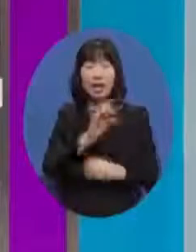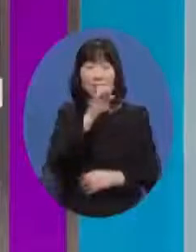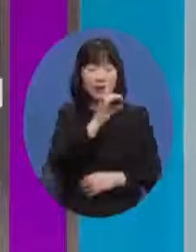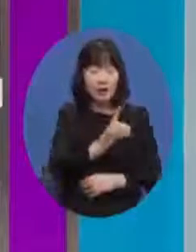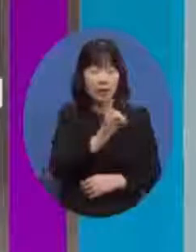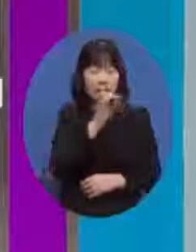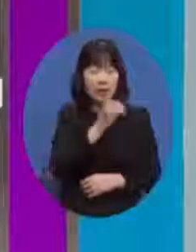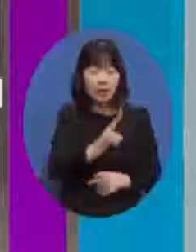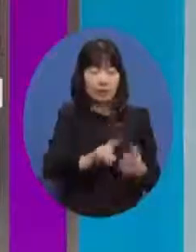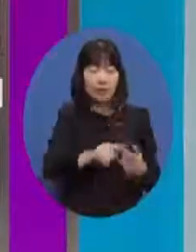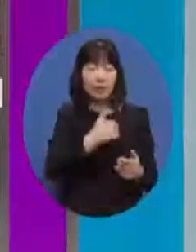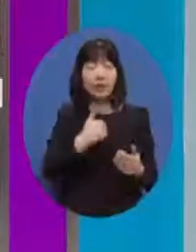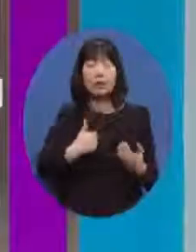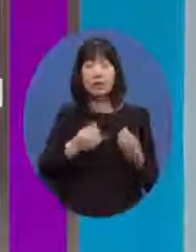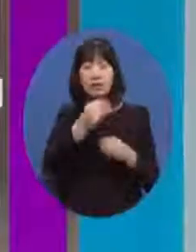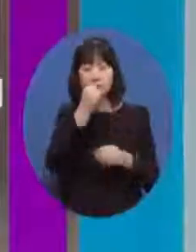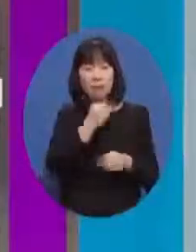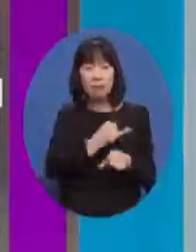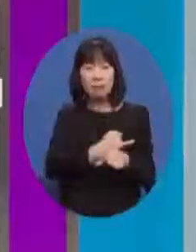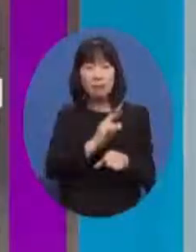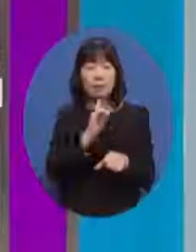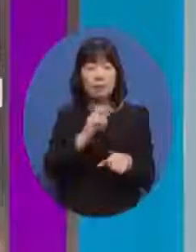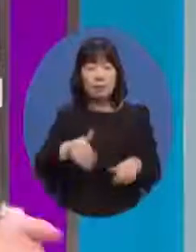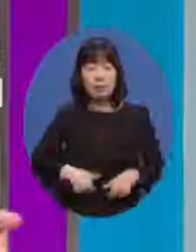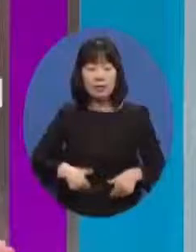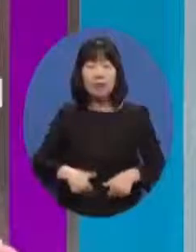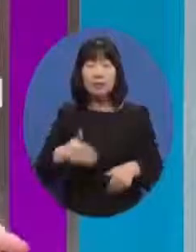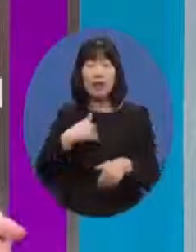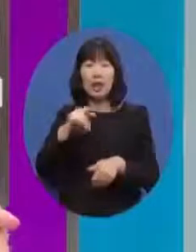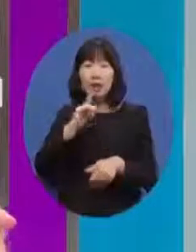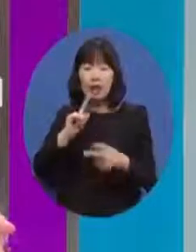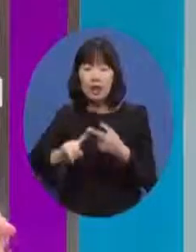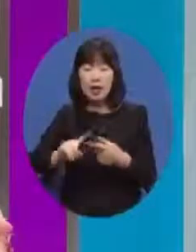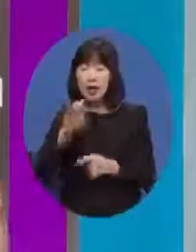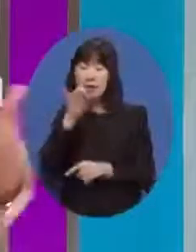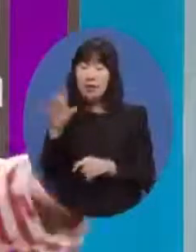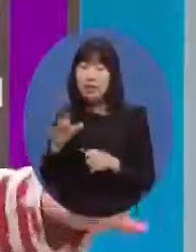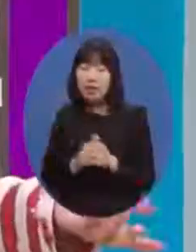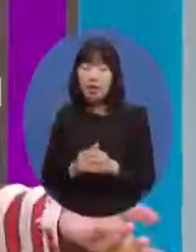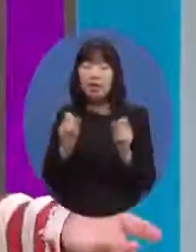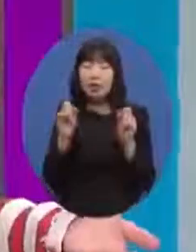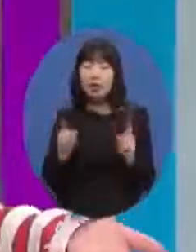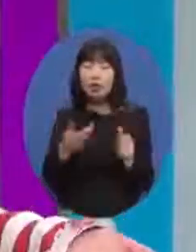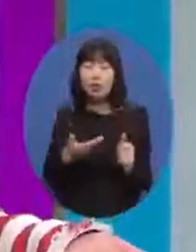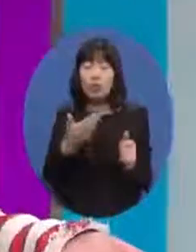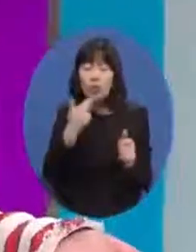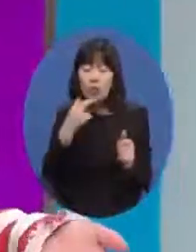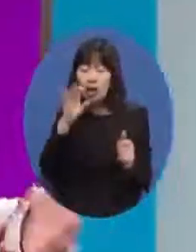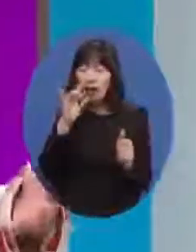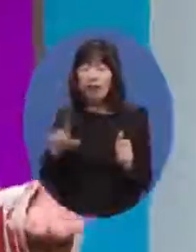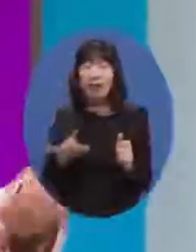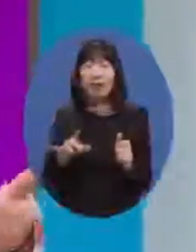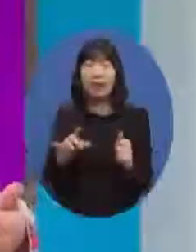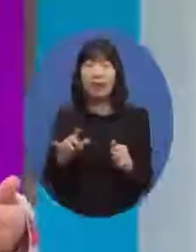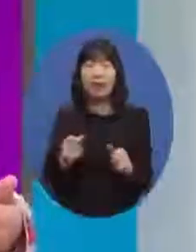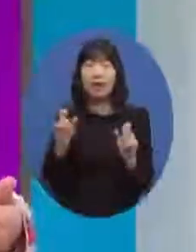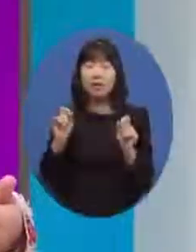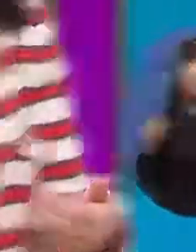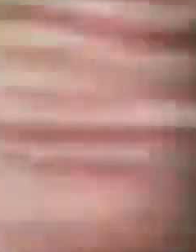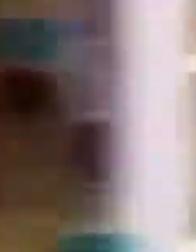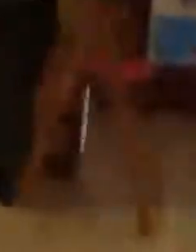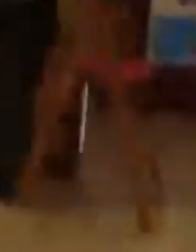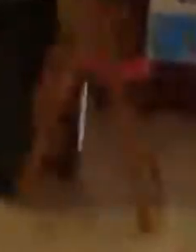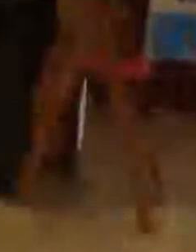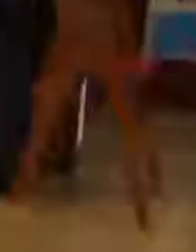안 된다고 자신감 있게 말할 수 있어야 돼요. 그런데 제가 말하는 이 안 되는 기회를 안 주는 안 된 거죠. 그거는 줄여가셔야